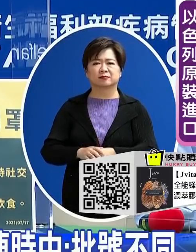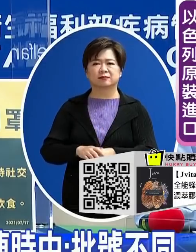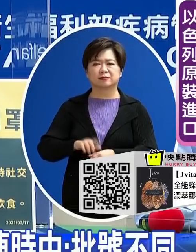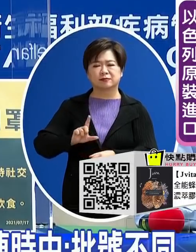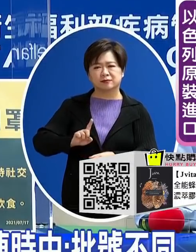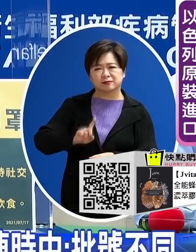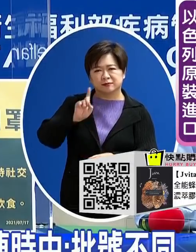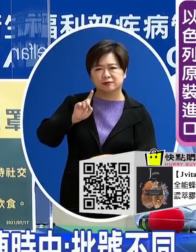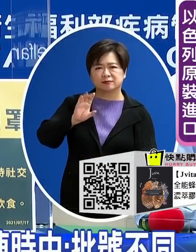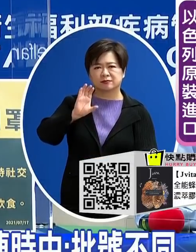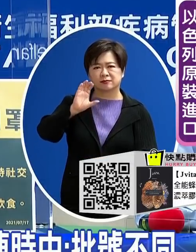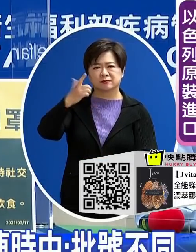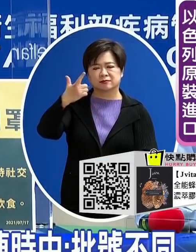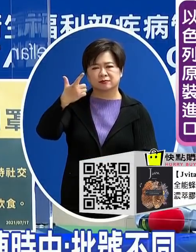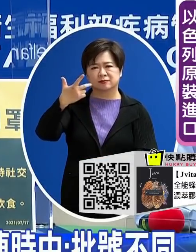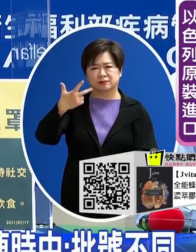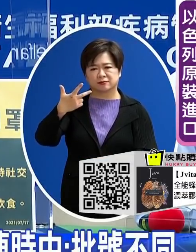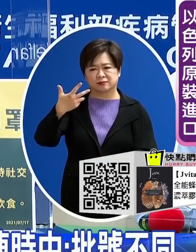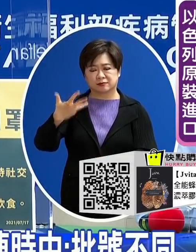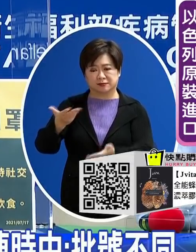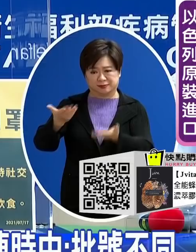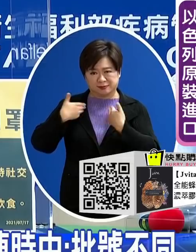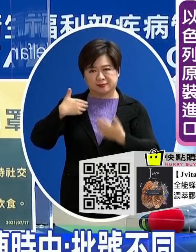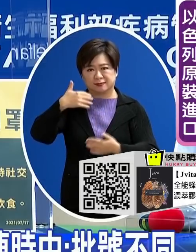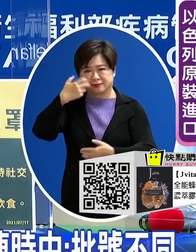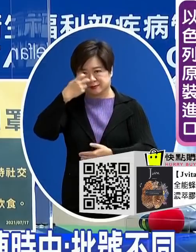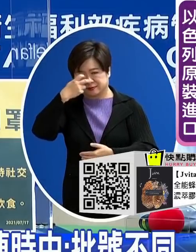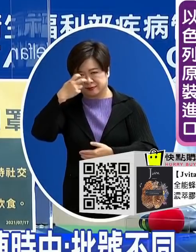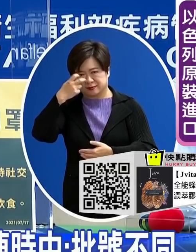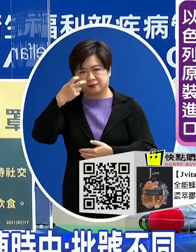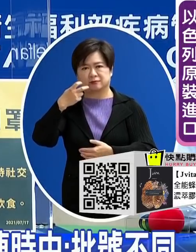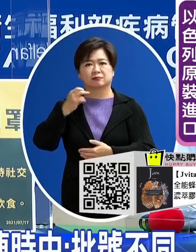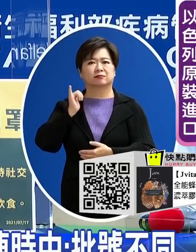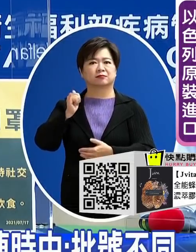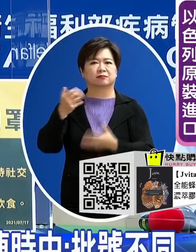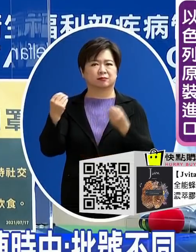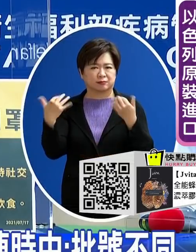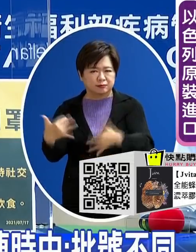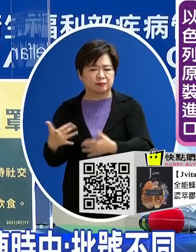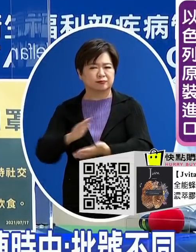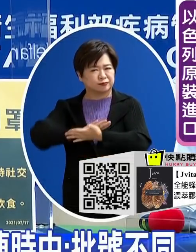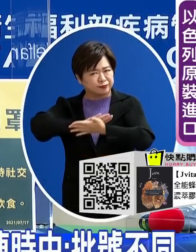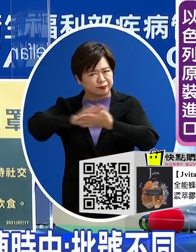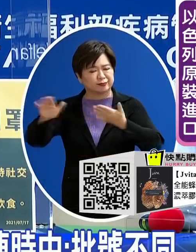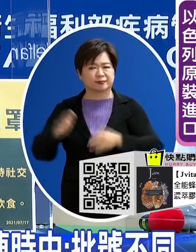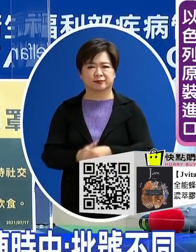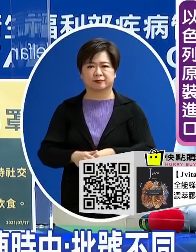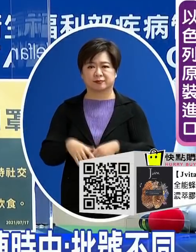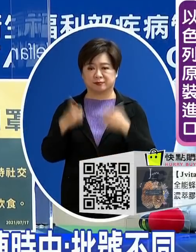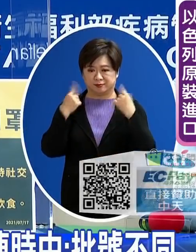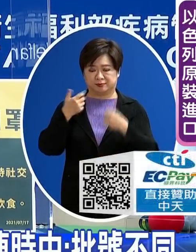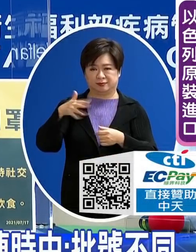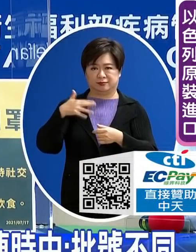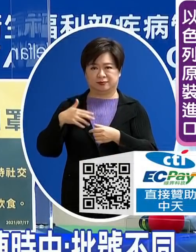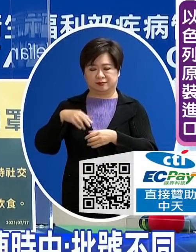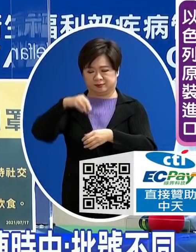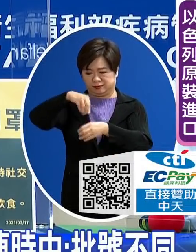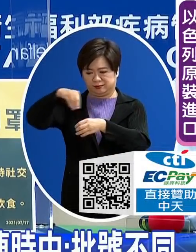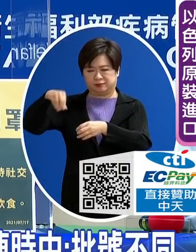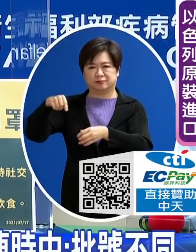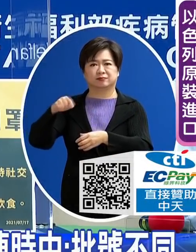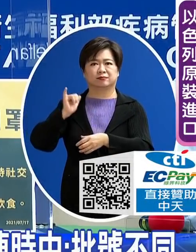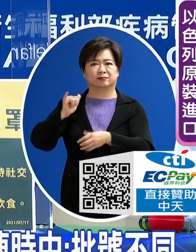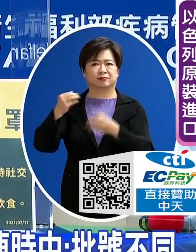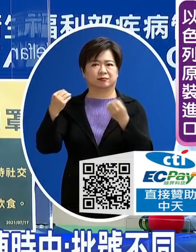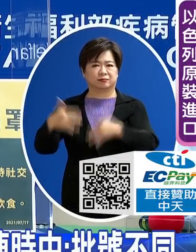哈连三批的一个资料再给我们看过，那三批也没有问题。啊，所以用的原液是绝对没有问题哈。然后第二